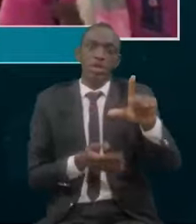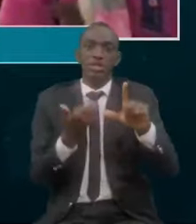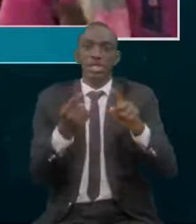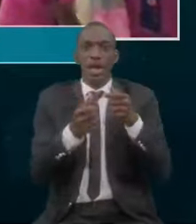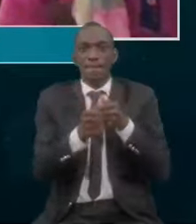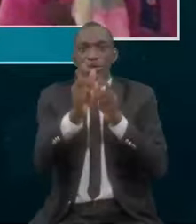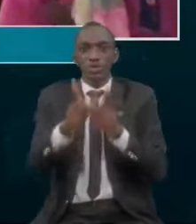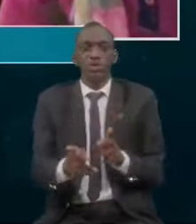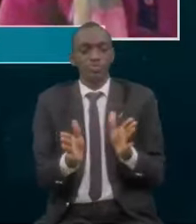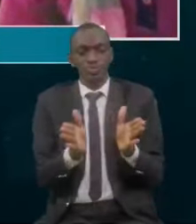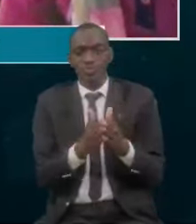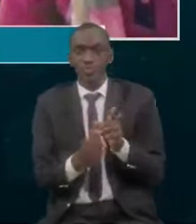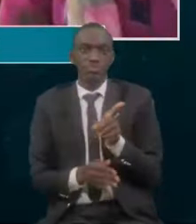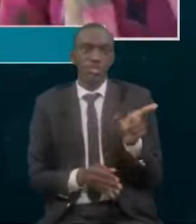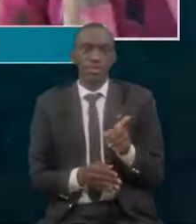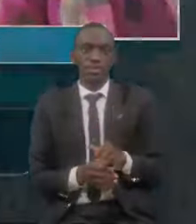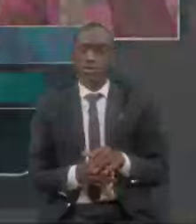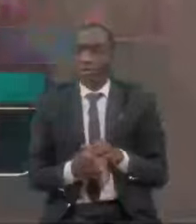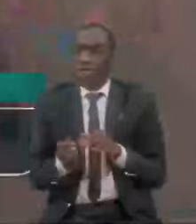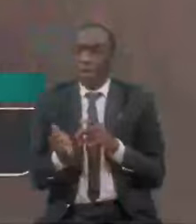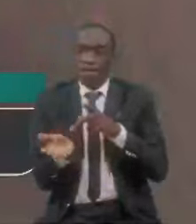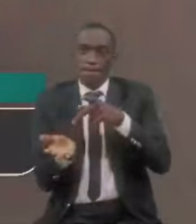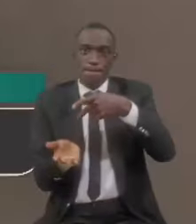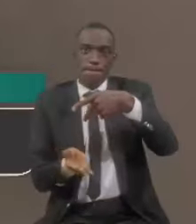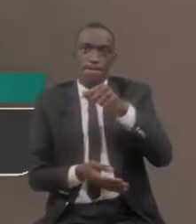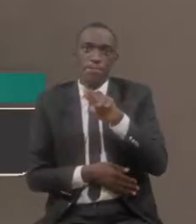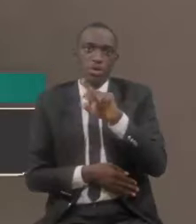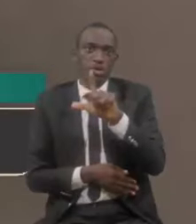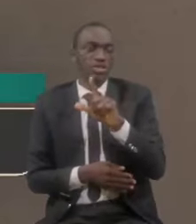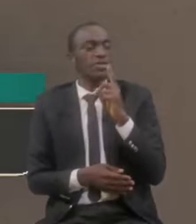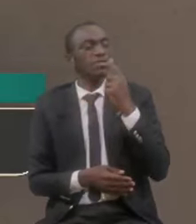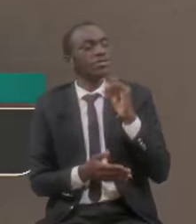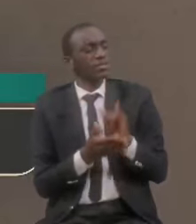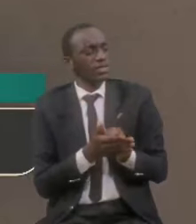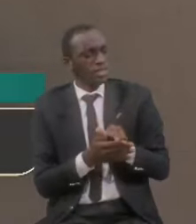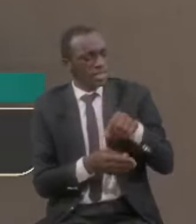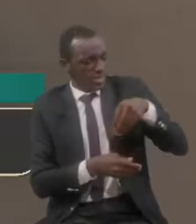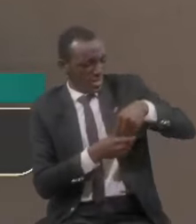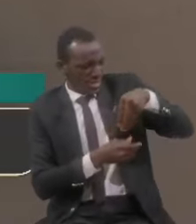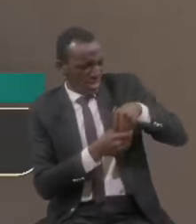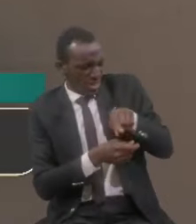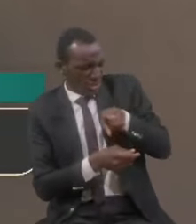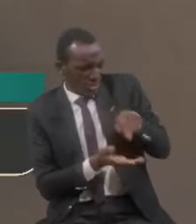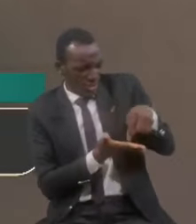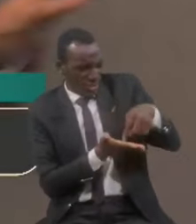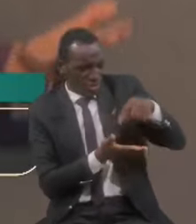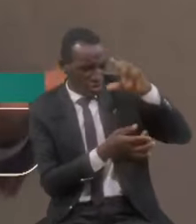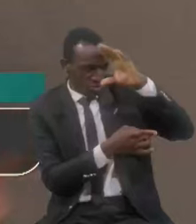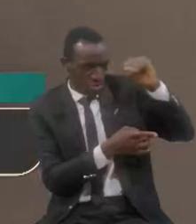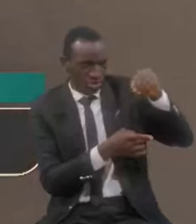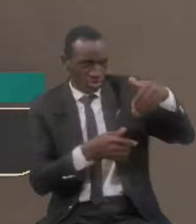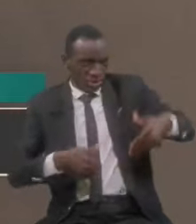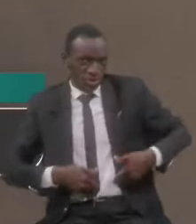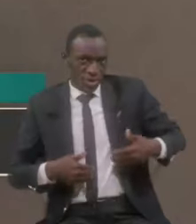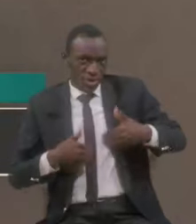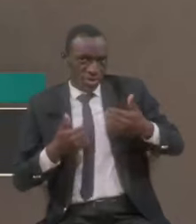dit, il y a une étoile enfermée dans ce jeune homme.